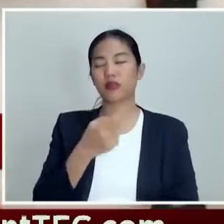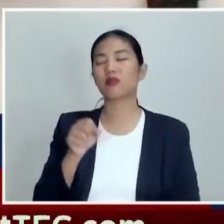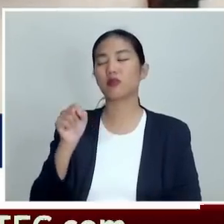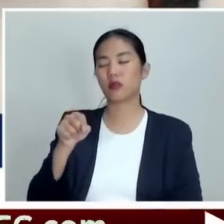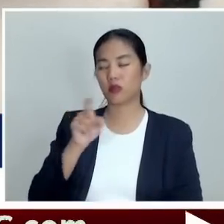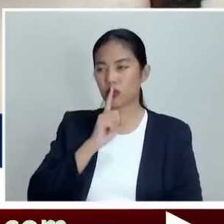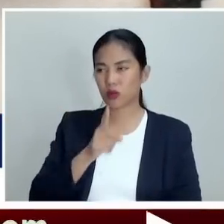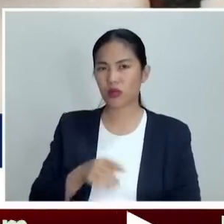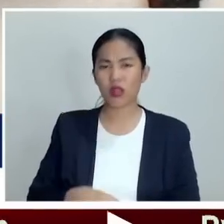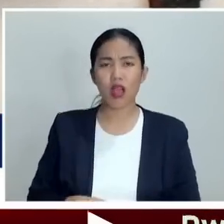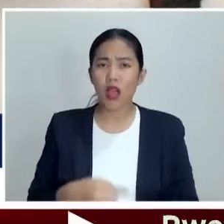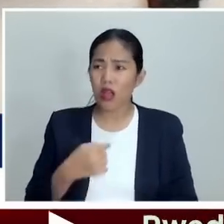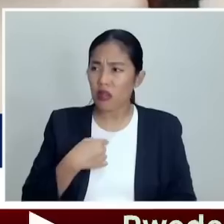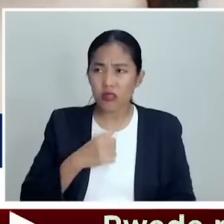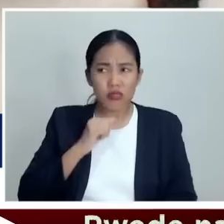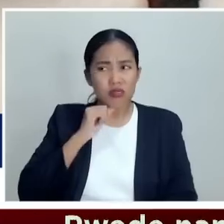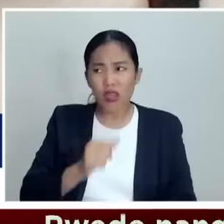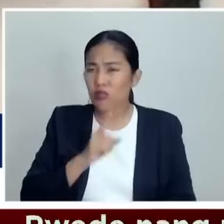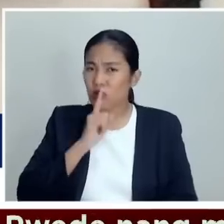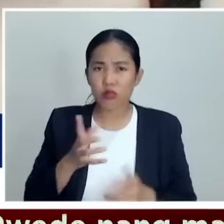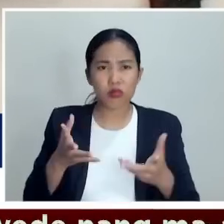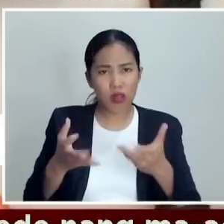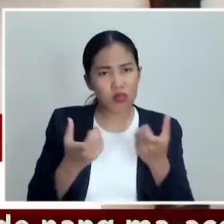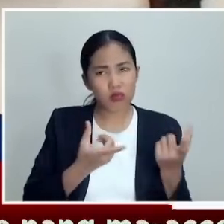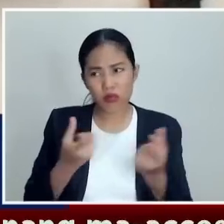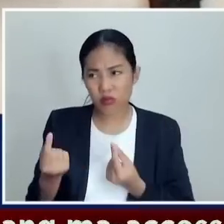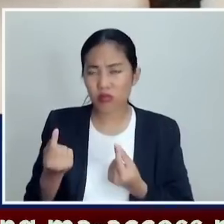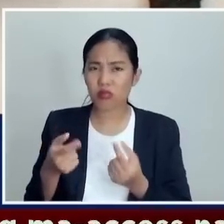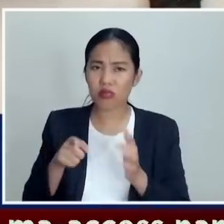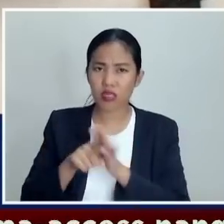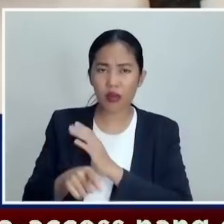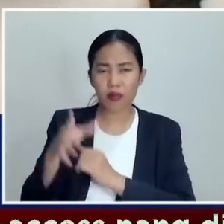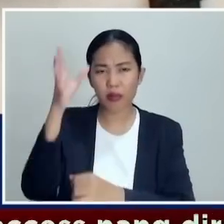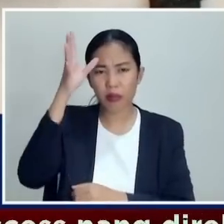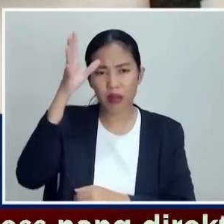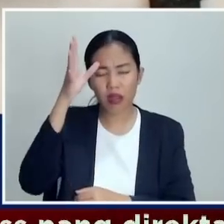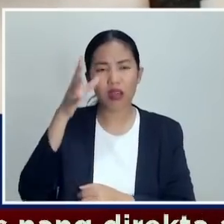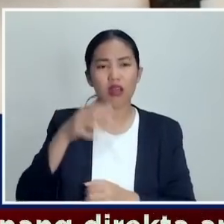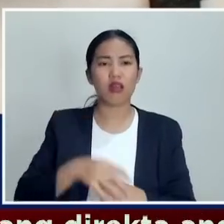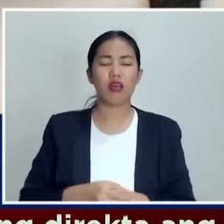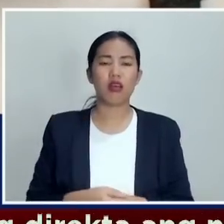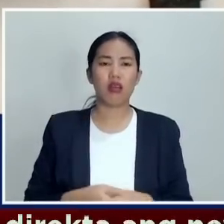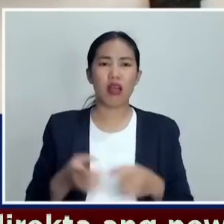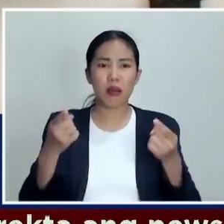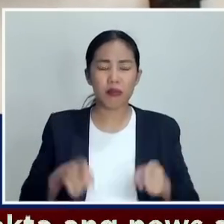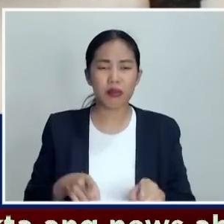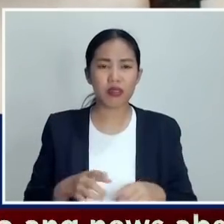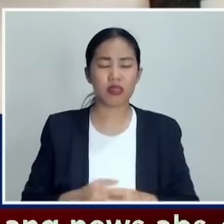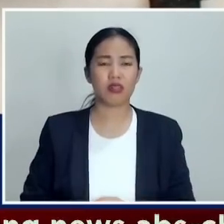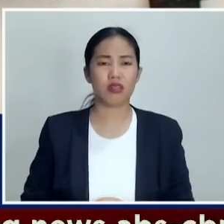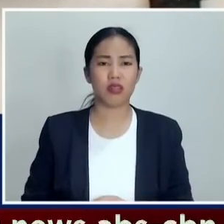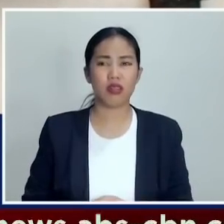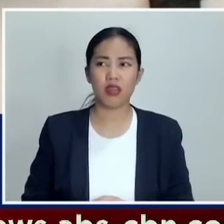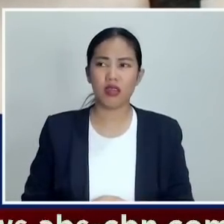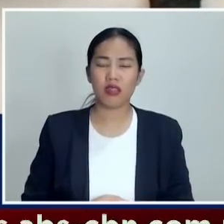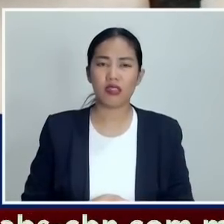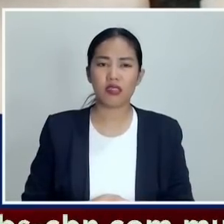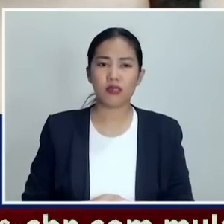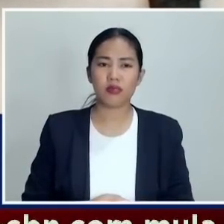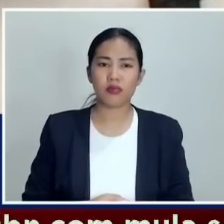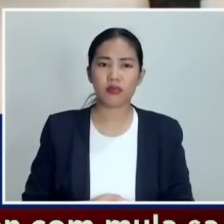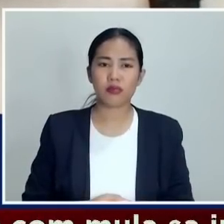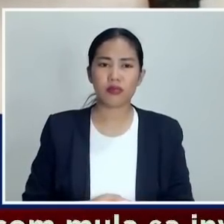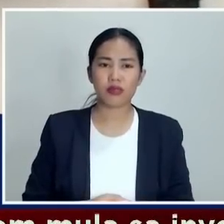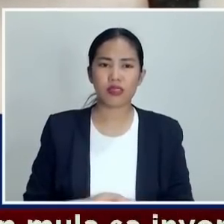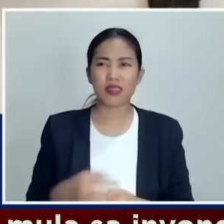intensyong gawin sa tatay ko po. Bali yun po ay bigla na lang pong yung katulad po ulit na sinabi ko kanina, para po siyang may